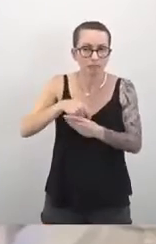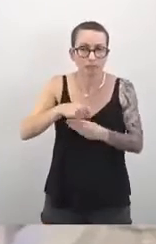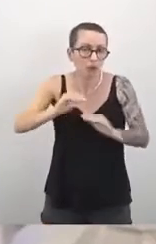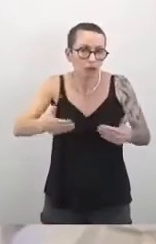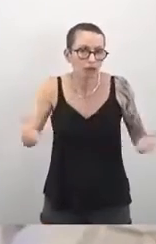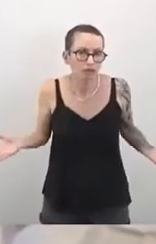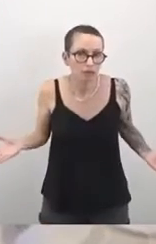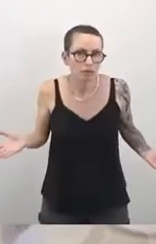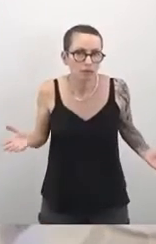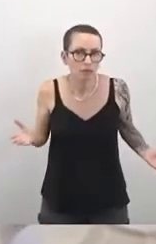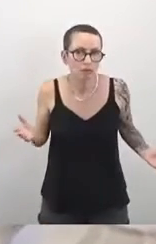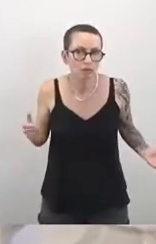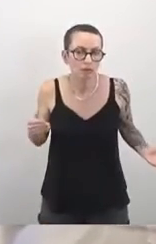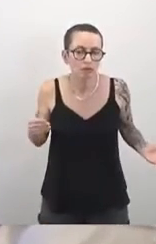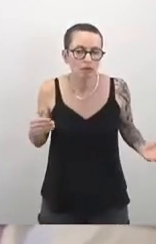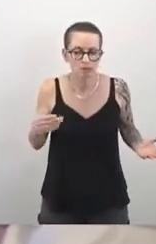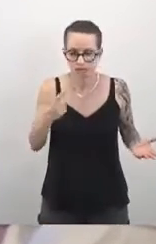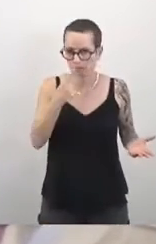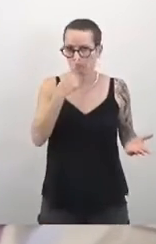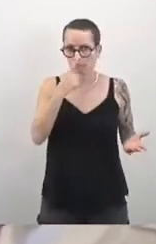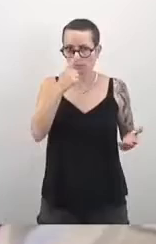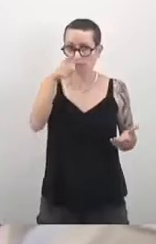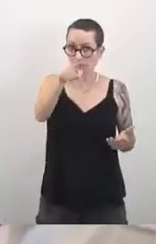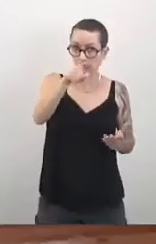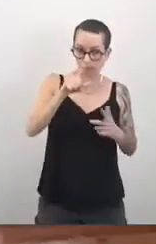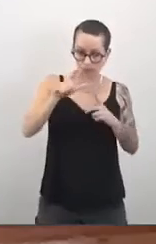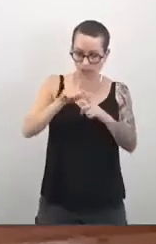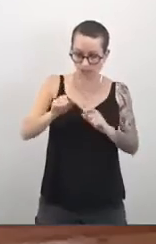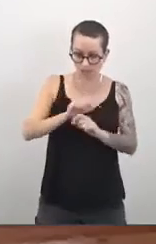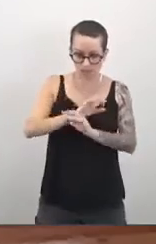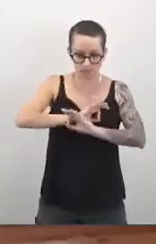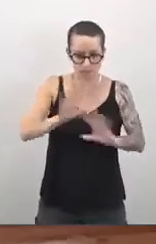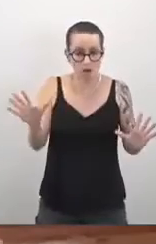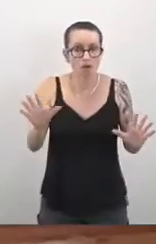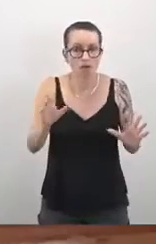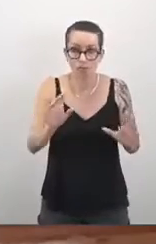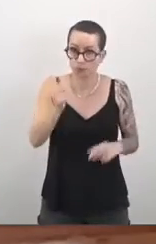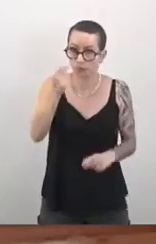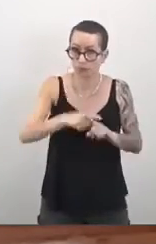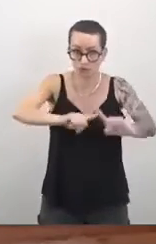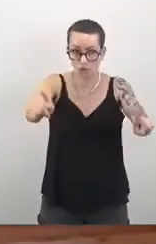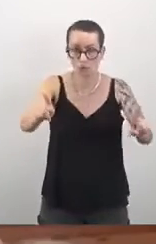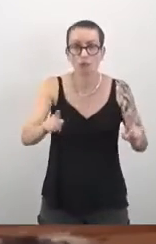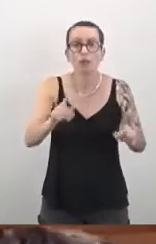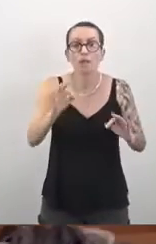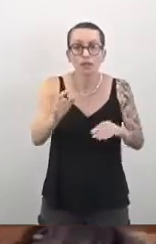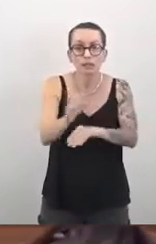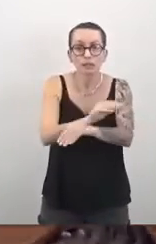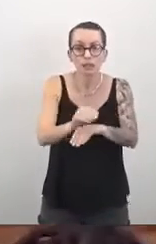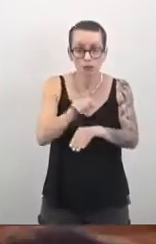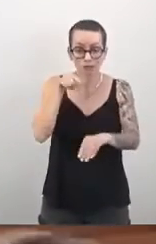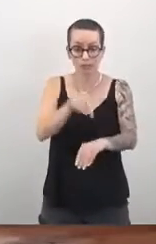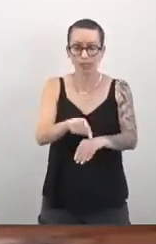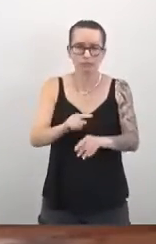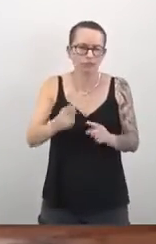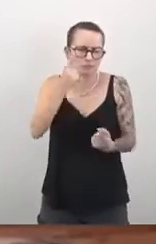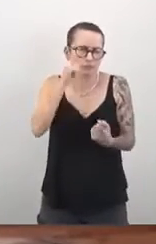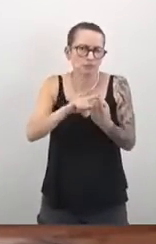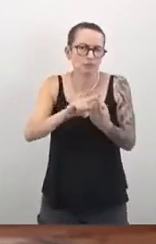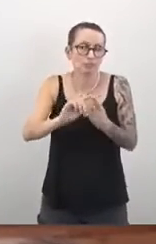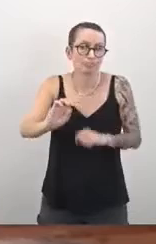Voilà. Donc moi, je trouve que ce n'est pas respectueux. C'est pas la première fois que ça arrive. Et la sécurité reste quand même le sujet